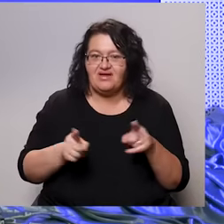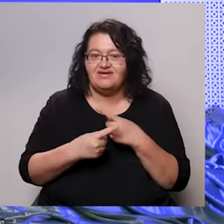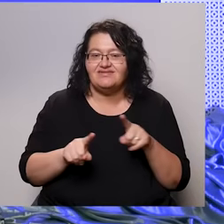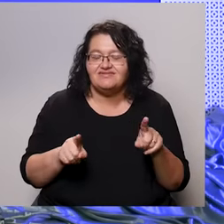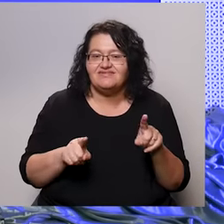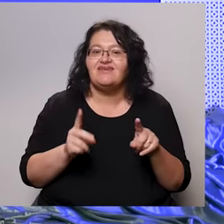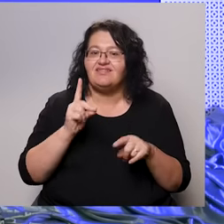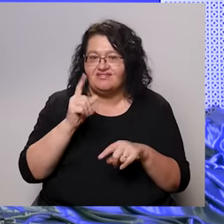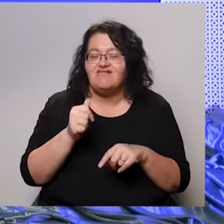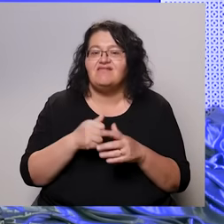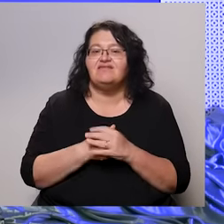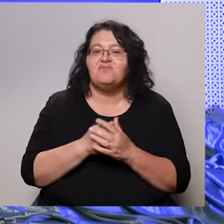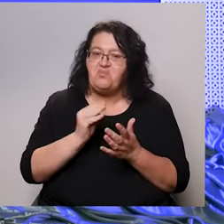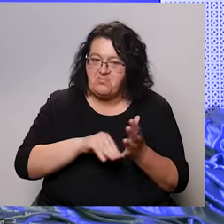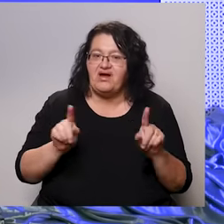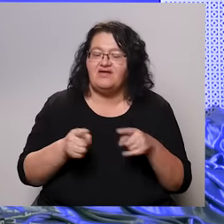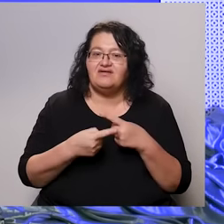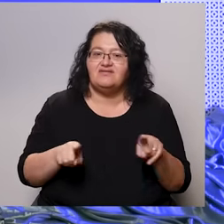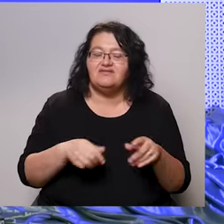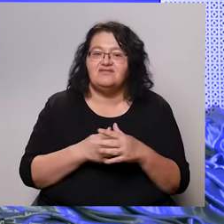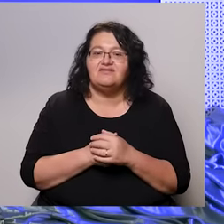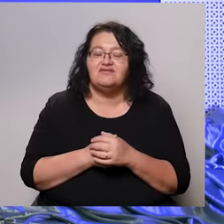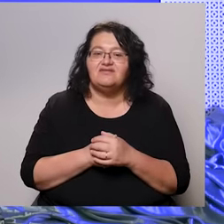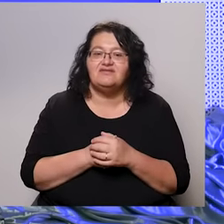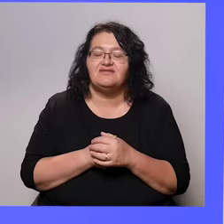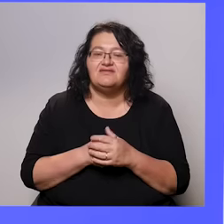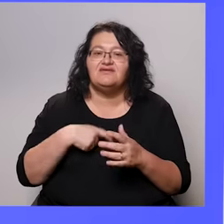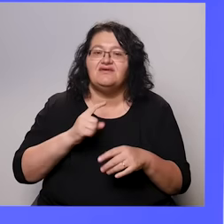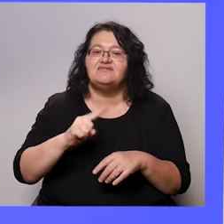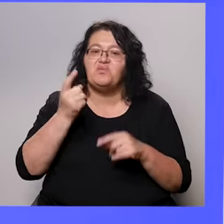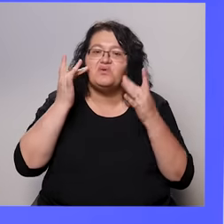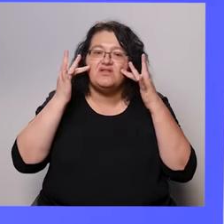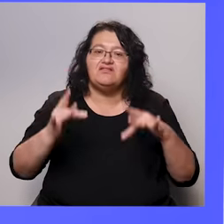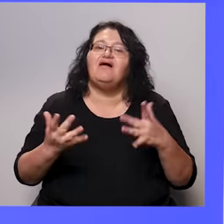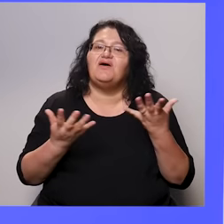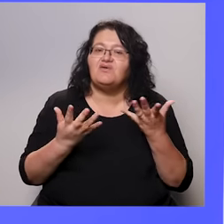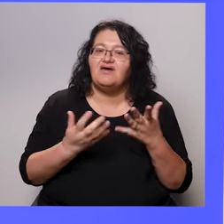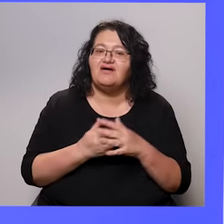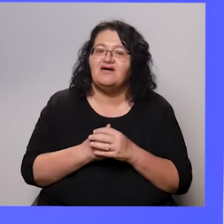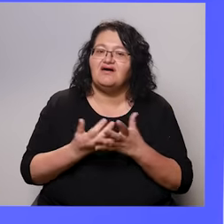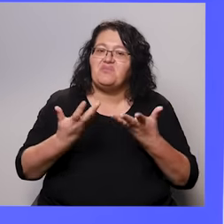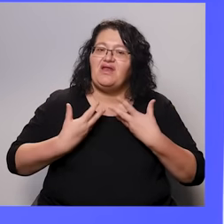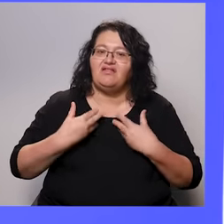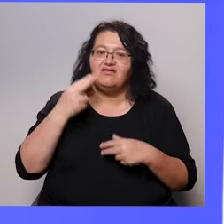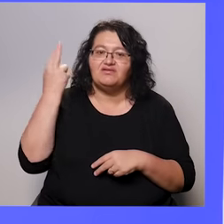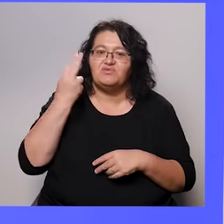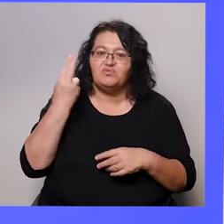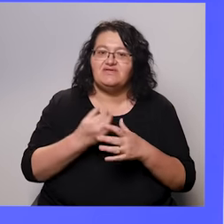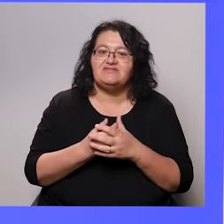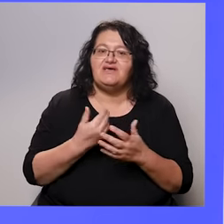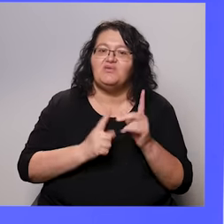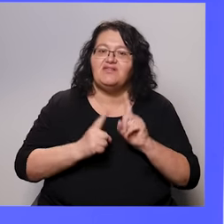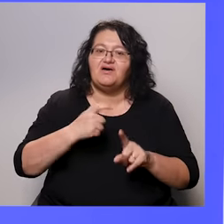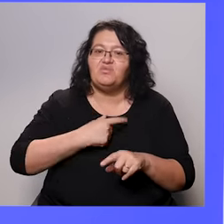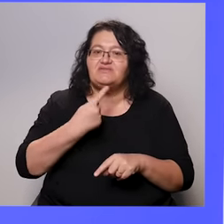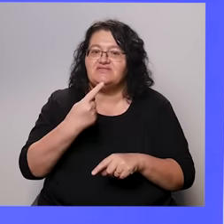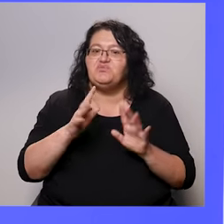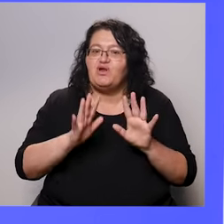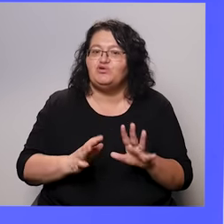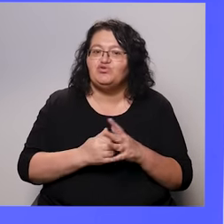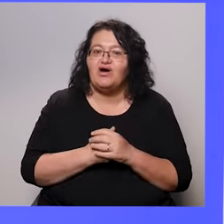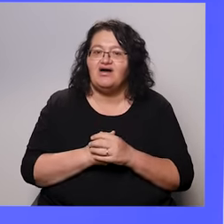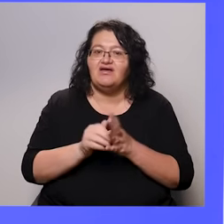cânti? Da, mai cânt. E unul din darurile care mi le-a dat Dumnezeu, dacă pot spune așa,